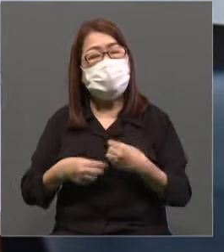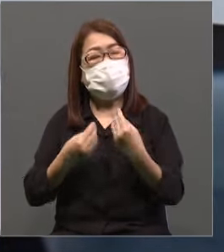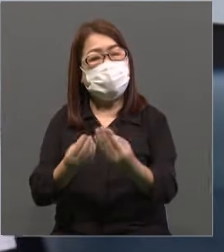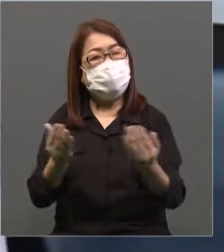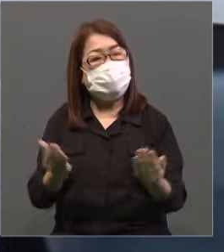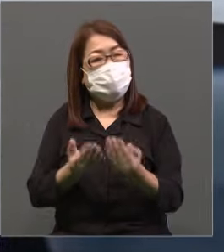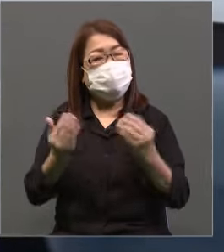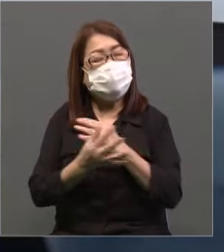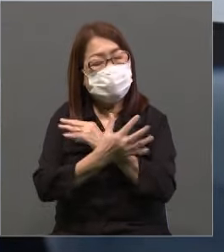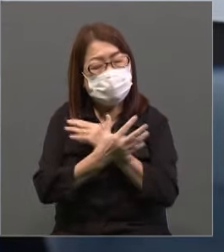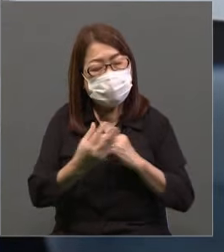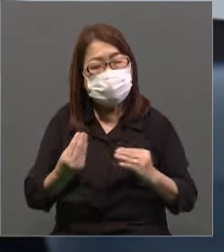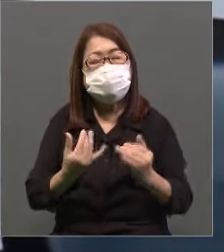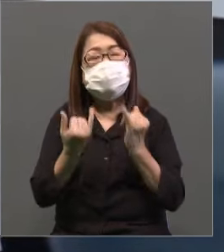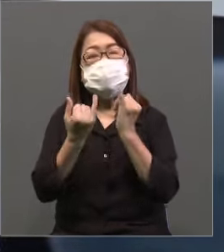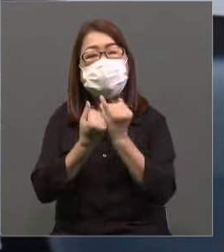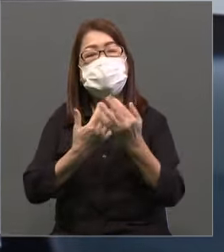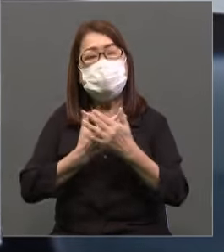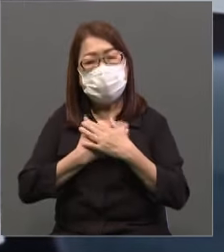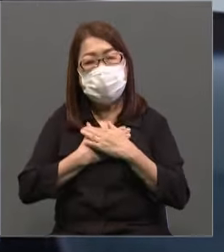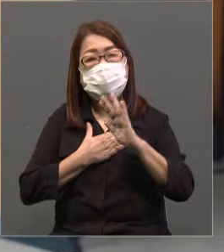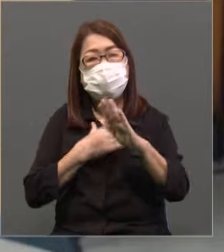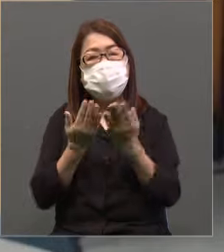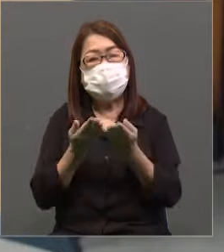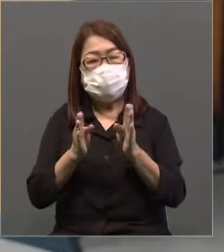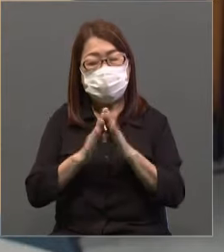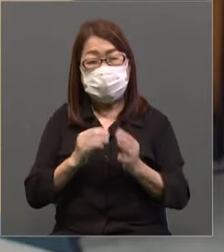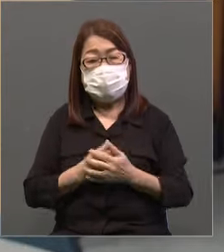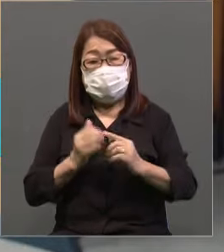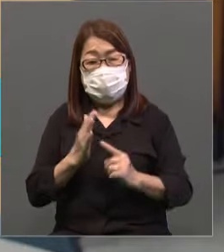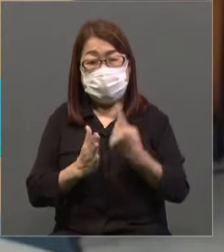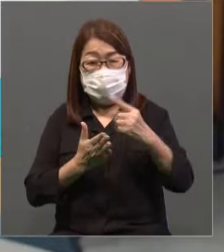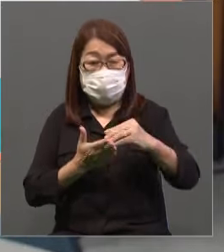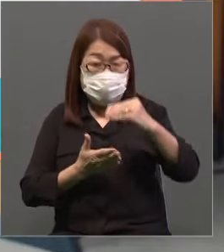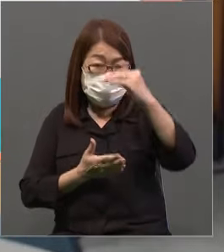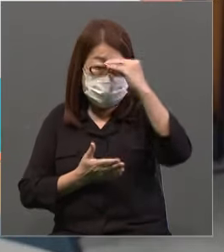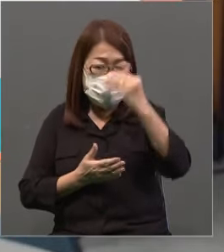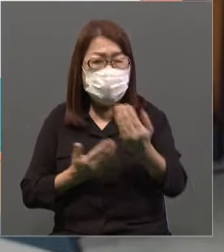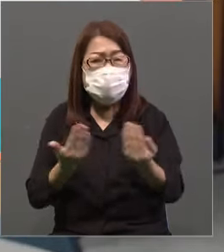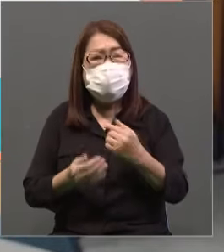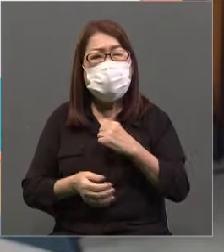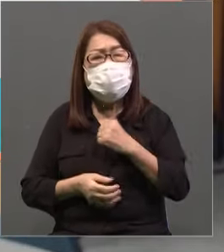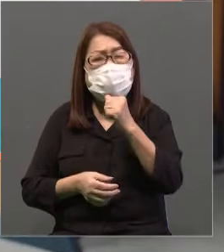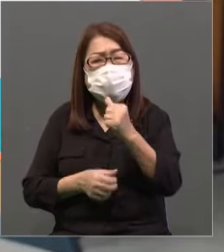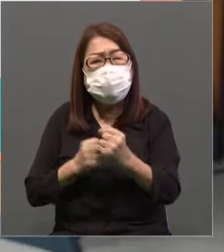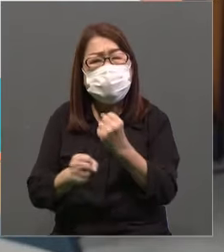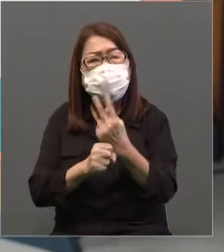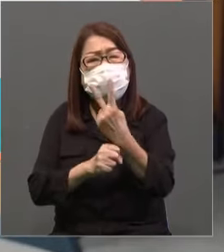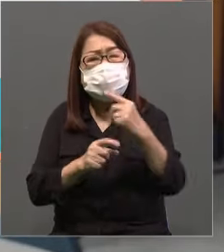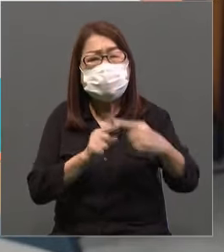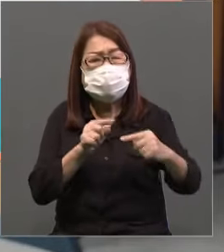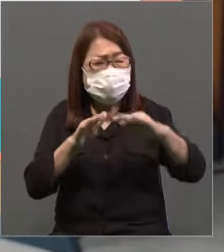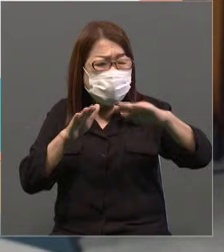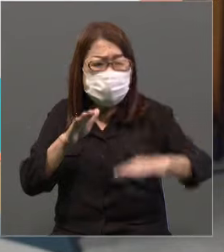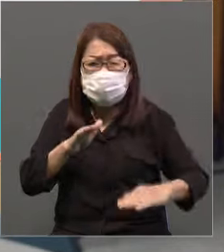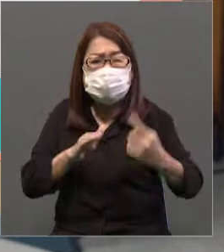มความรักความอบอุ่นในครอบครัว ตอนเริ่มเรียนรอบแรกค่ะ2ขวบครึ่งเองค่อนข้างเล็กที่สุดกับเพื่อนนะ